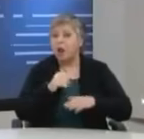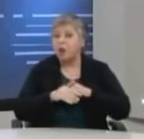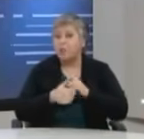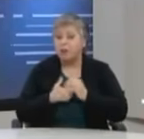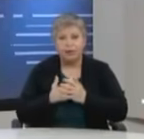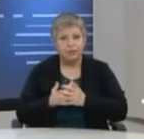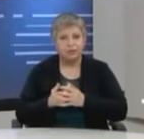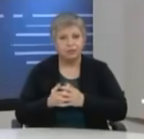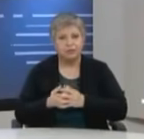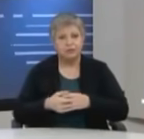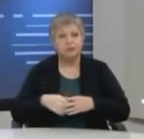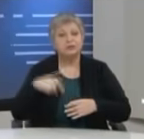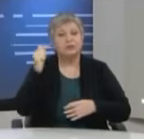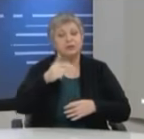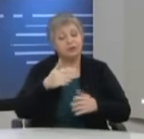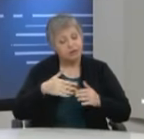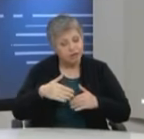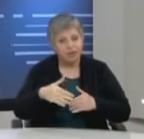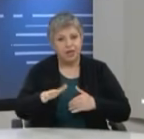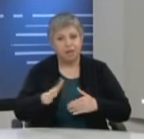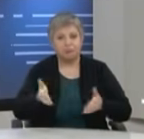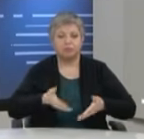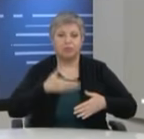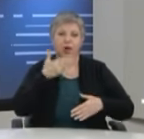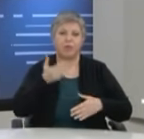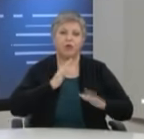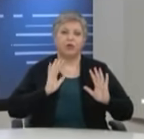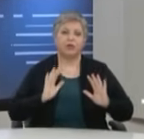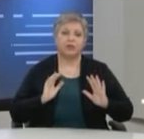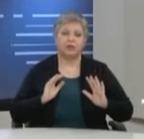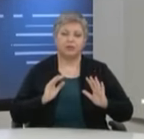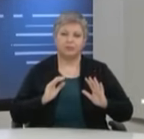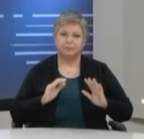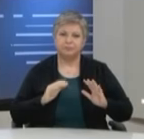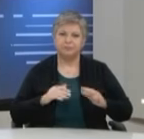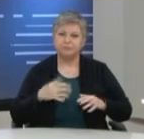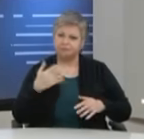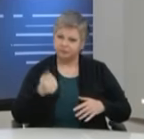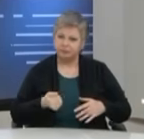Είστε υπόλογοι γι' αυτό, κύριε Τσίπρα. Υπάρχει όμως και κάτι πιο ανησυχητικό.